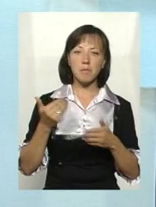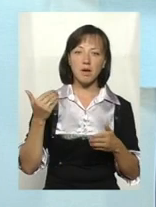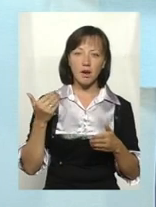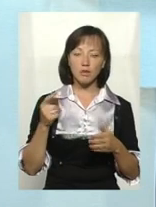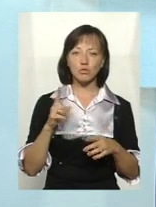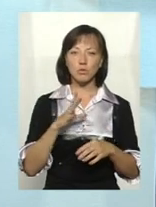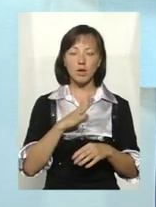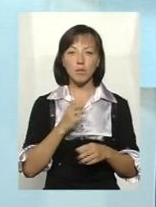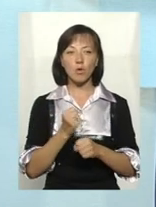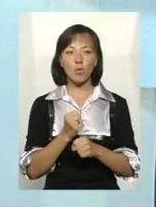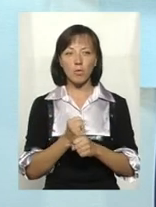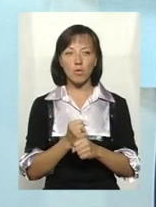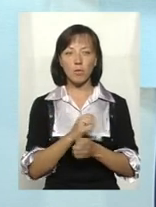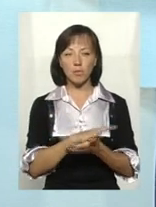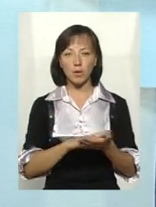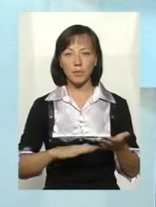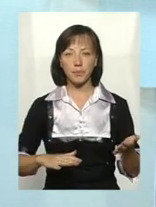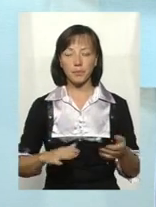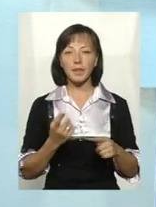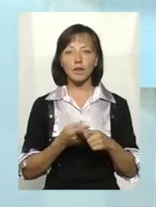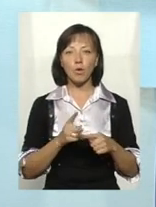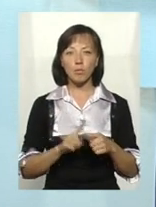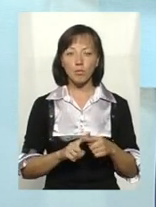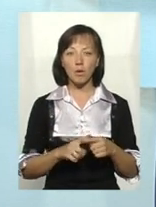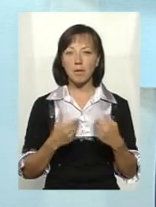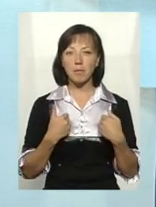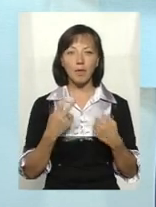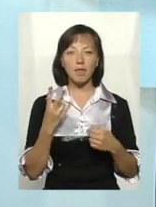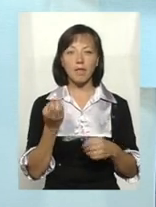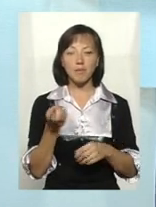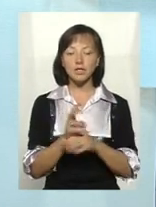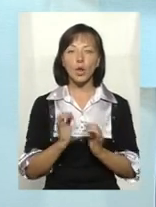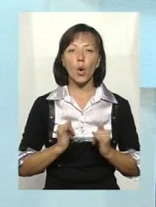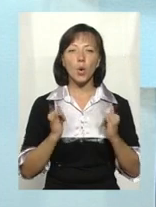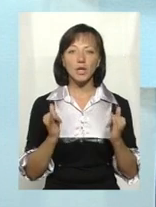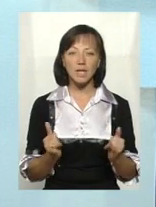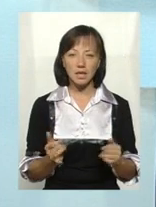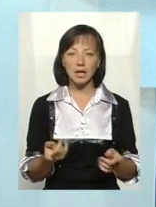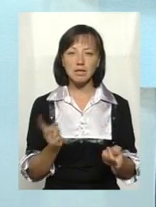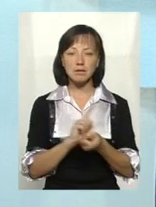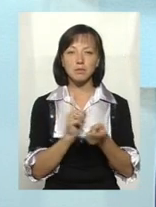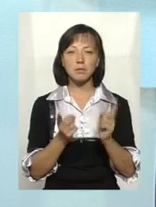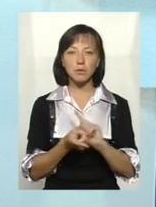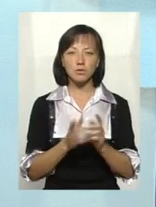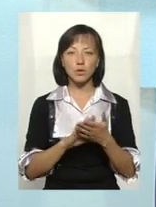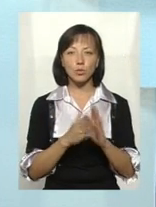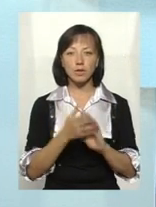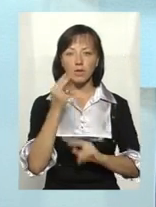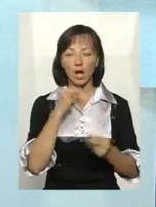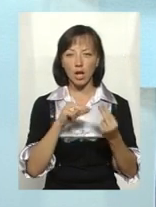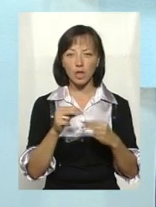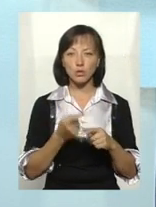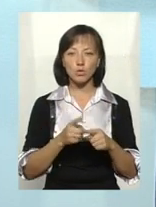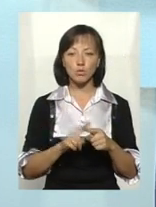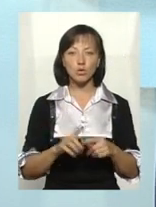ми йшли. І ми робимо. Тому ми не прийшли годити, ми прийшли змінити. змінювати ситуацію на краще. І тому